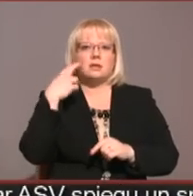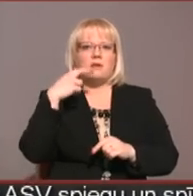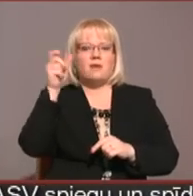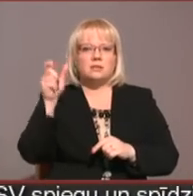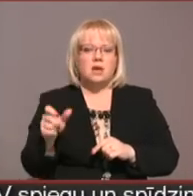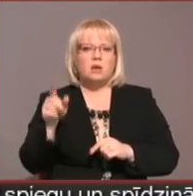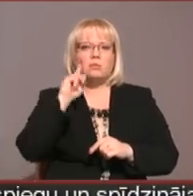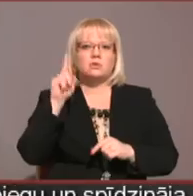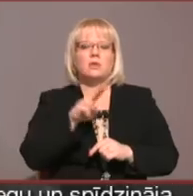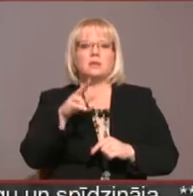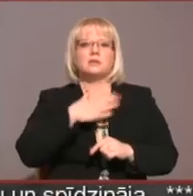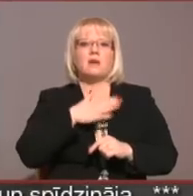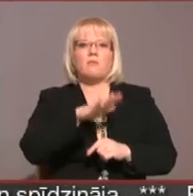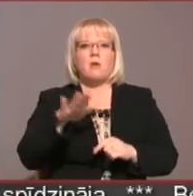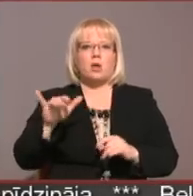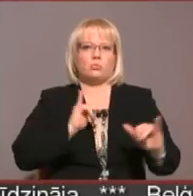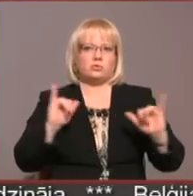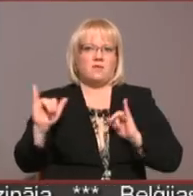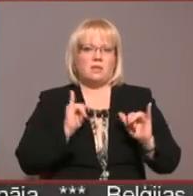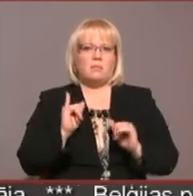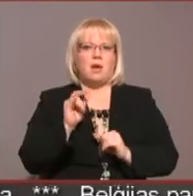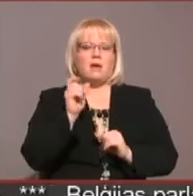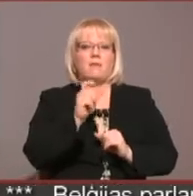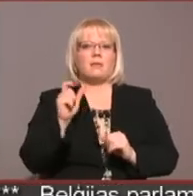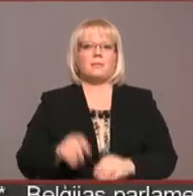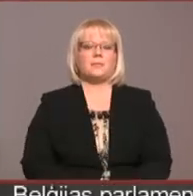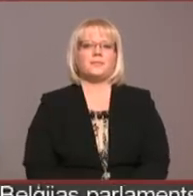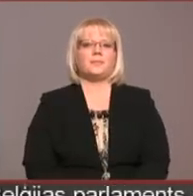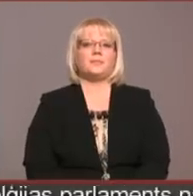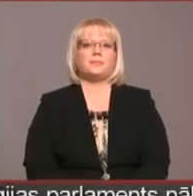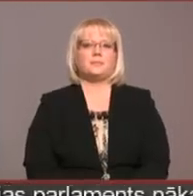rūpīgāk sekot līdz savu bērnu uzvedībai. Laura Grantiņa, Jānis Eicens, Vidzemes televīzija.